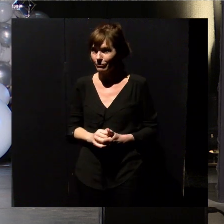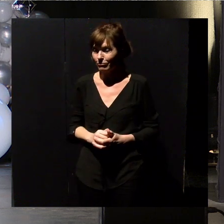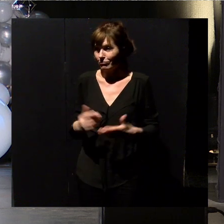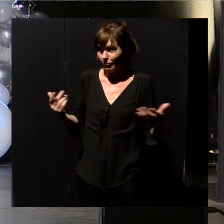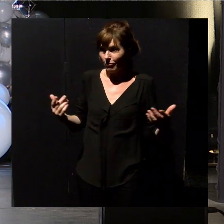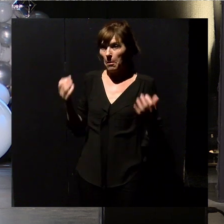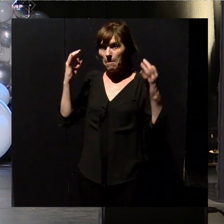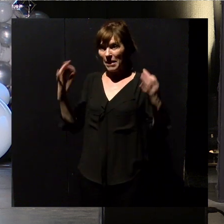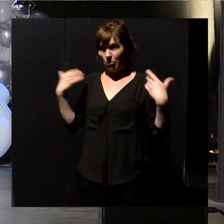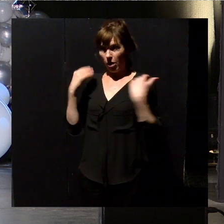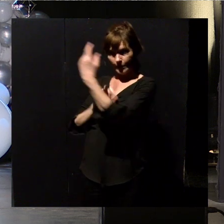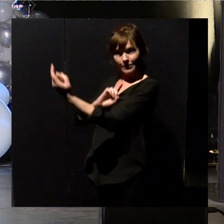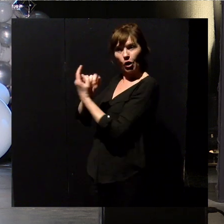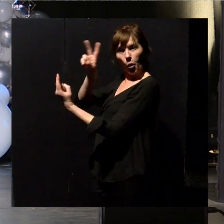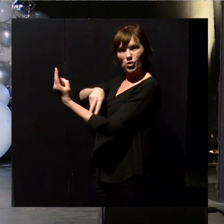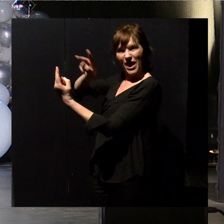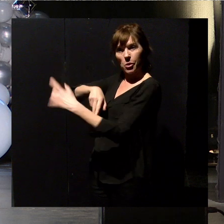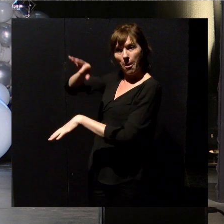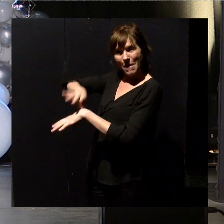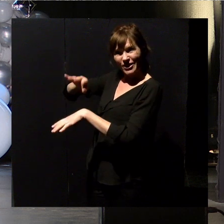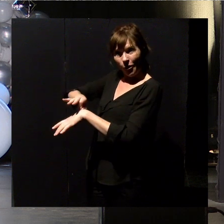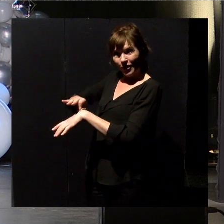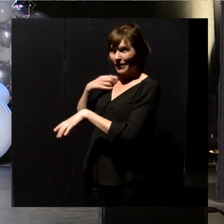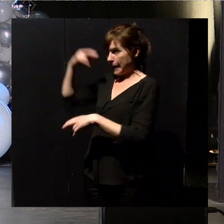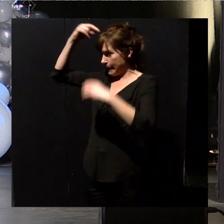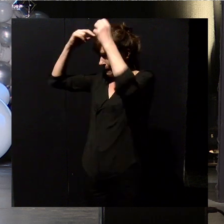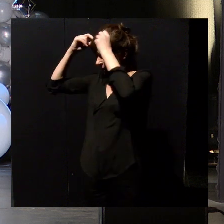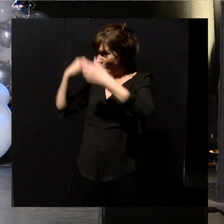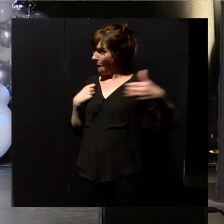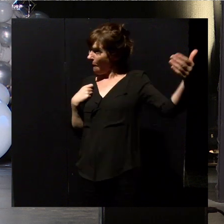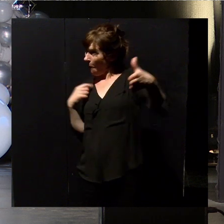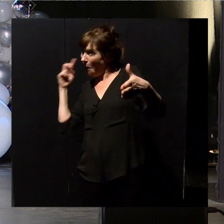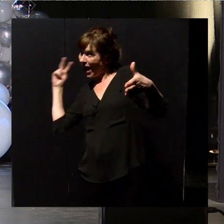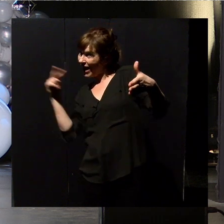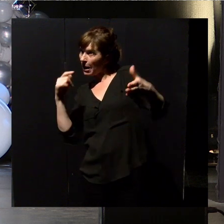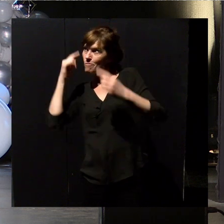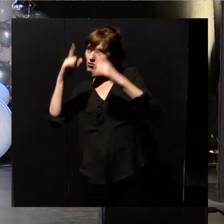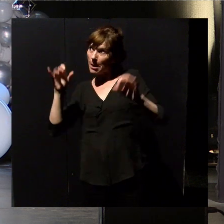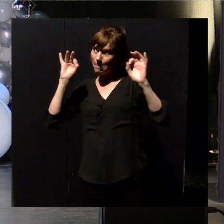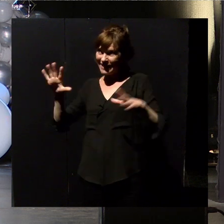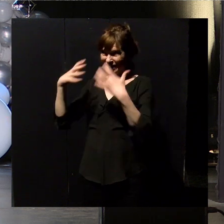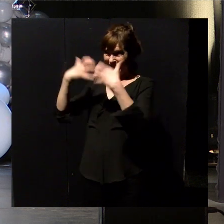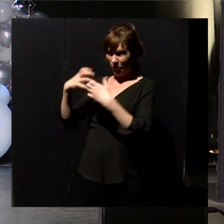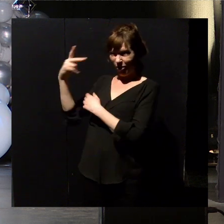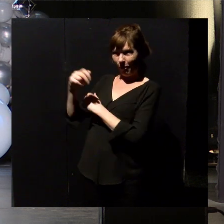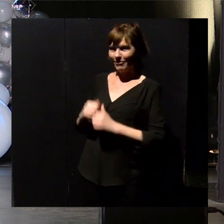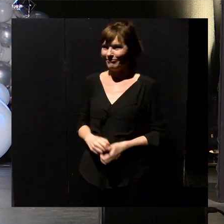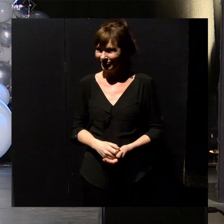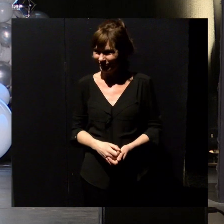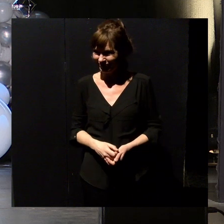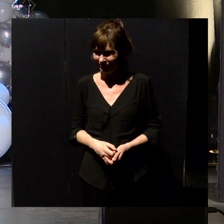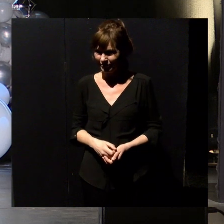vois mes patients, je leur explique, vous voyez, je vois la musique de votre cerveau. Maintenant, que se passe-t-il